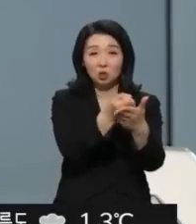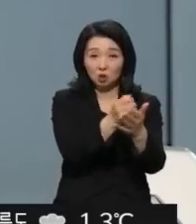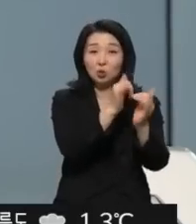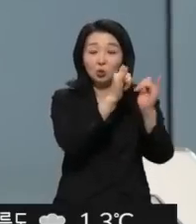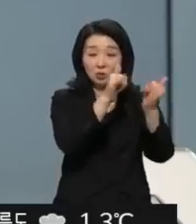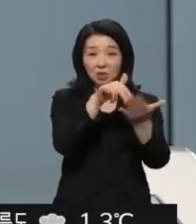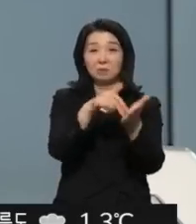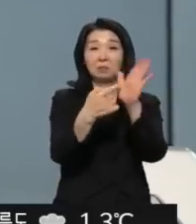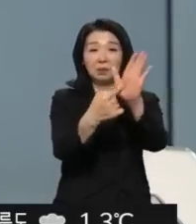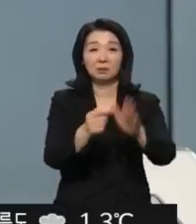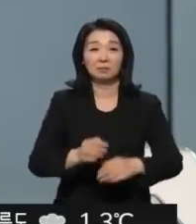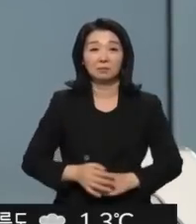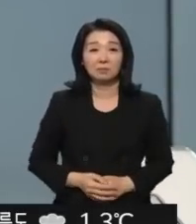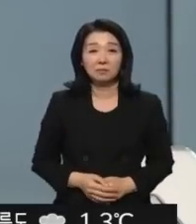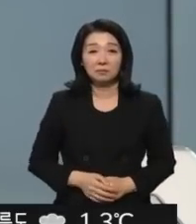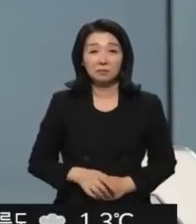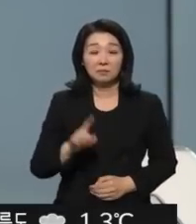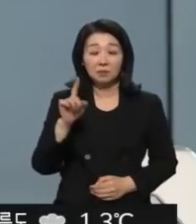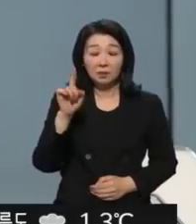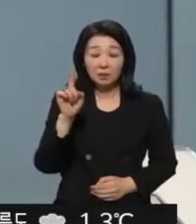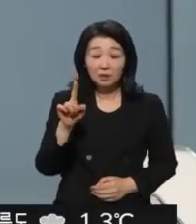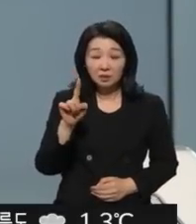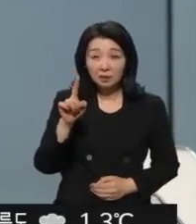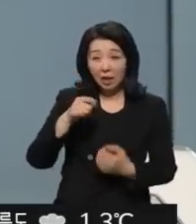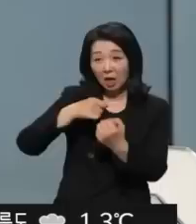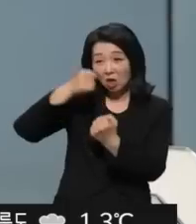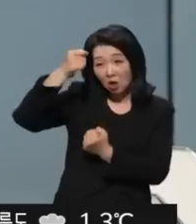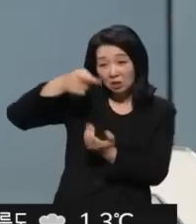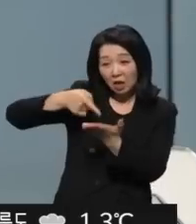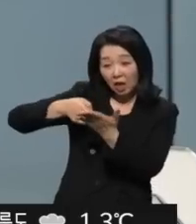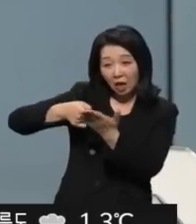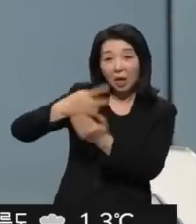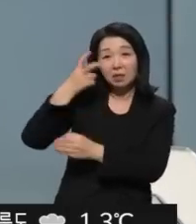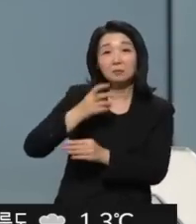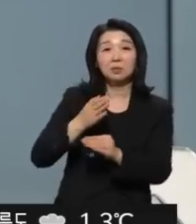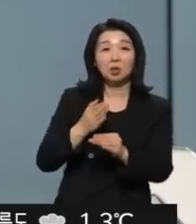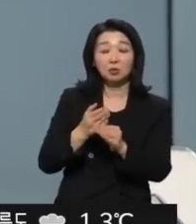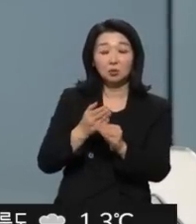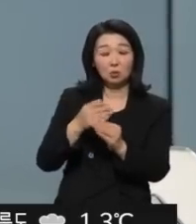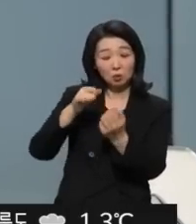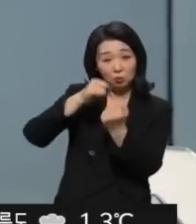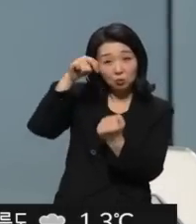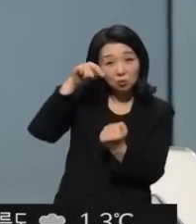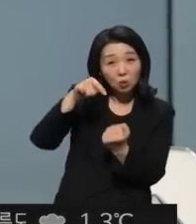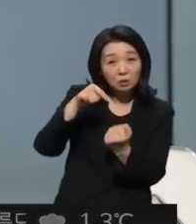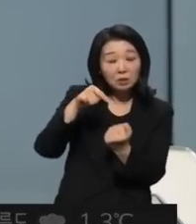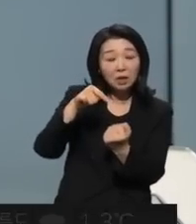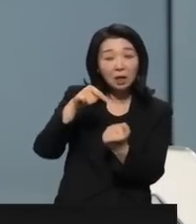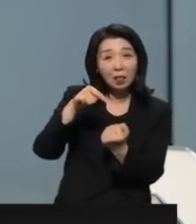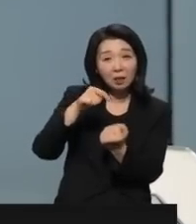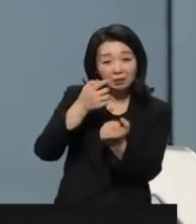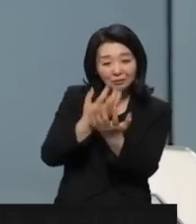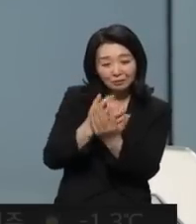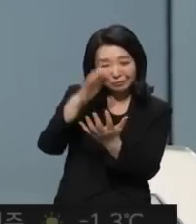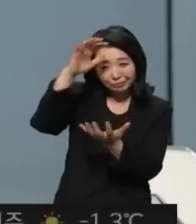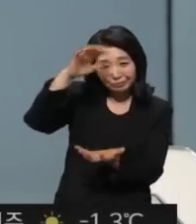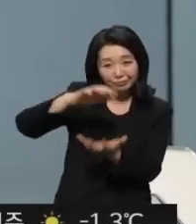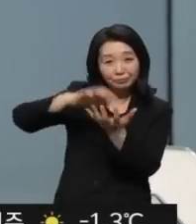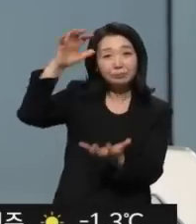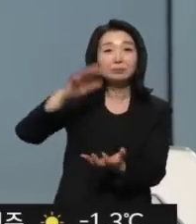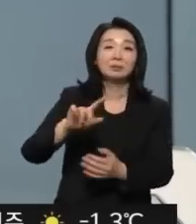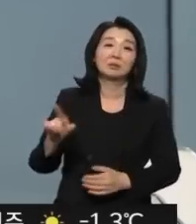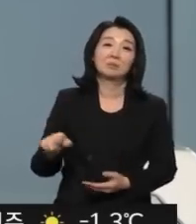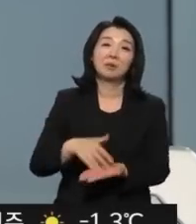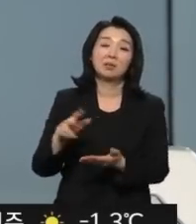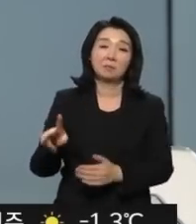그런 입장을 밝혔고요. 내일 이제 영장심사가 진행이 되는데 구속영장 분량이 한 130쪽 정도 된다고